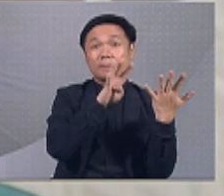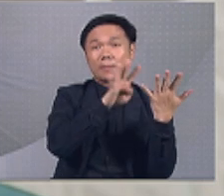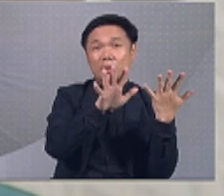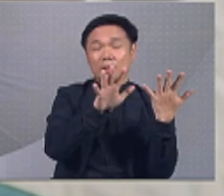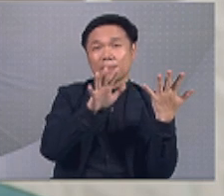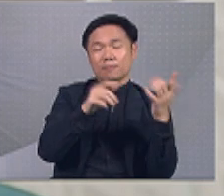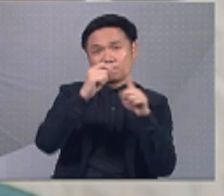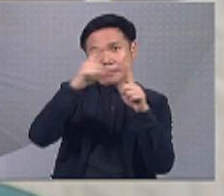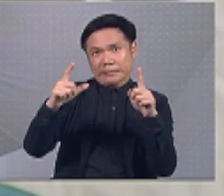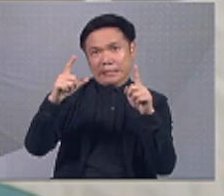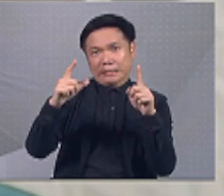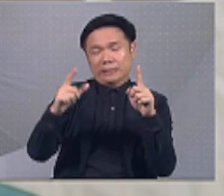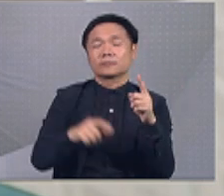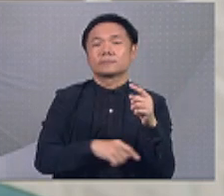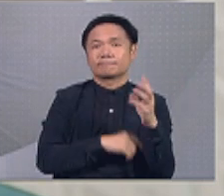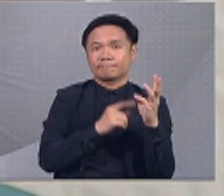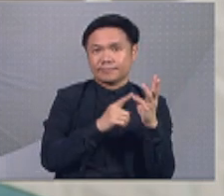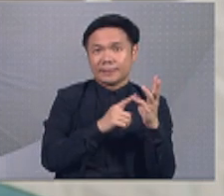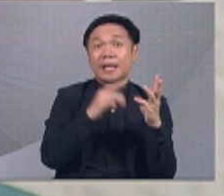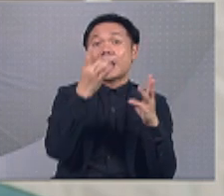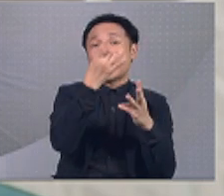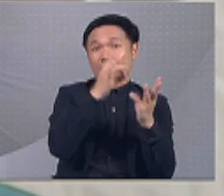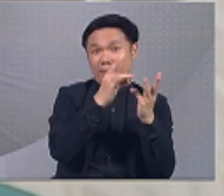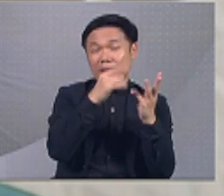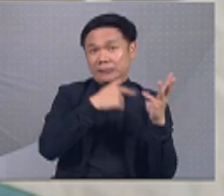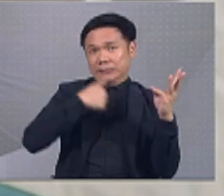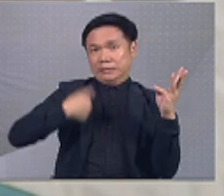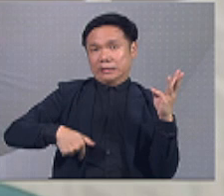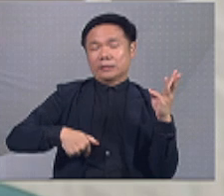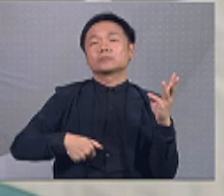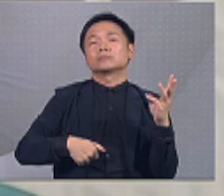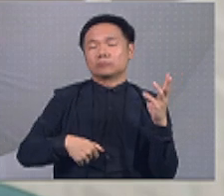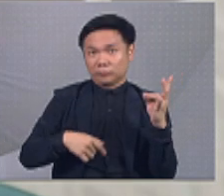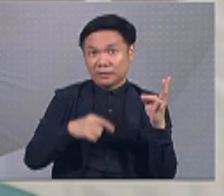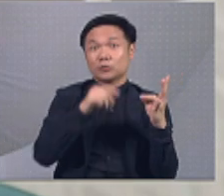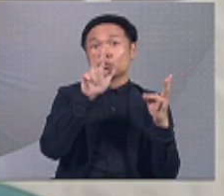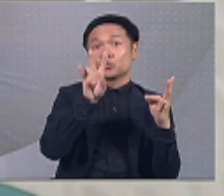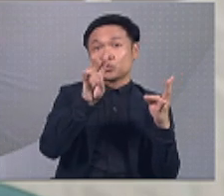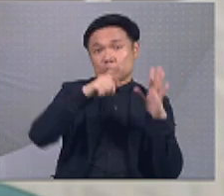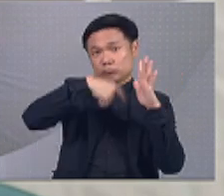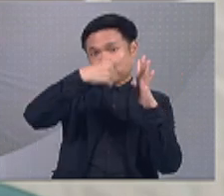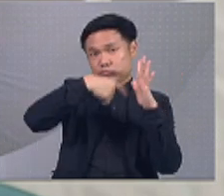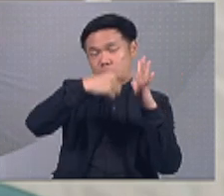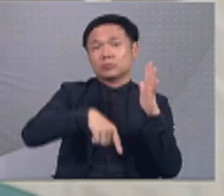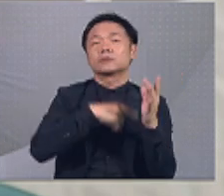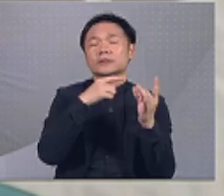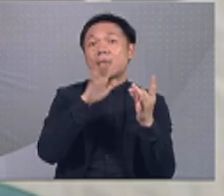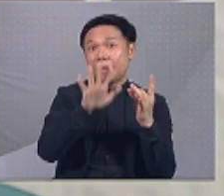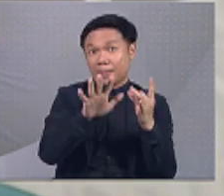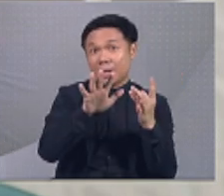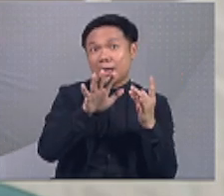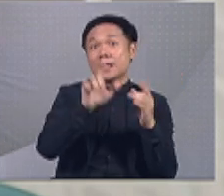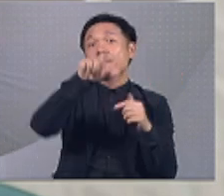warga Pakistan 18 kwagean a7q Swagger Srilanka 5 Kiss warga